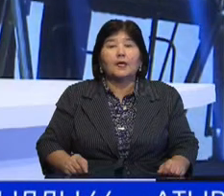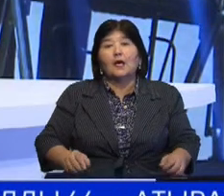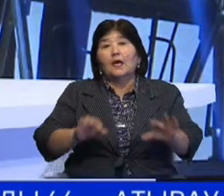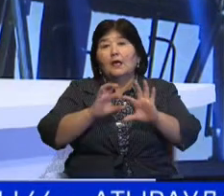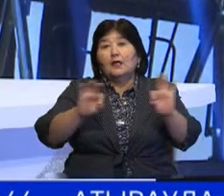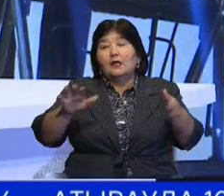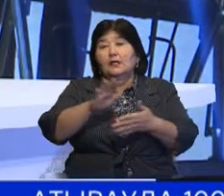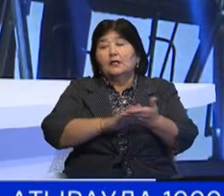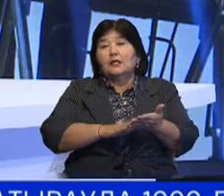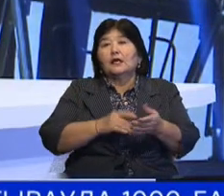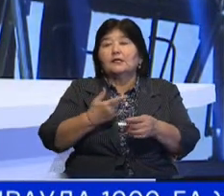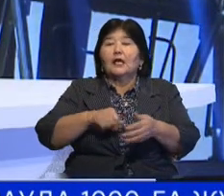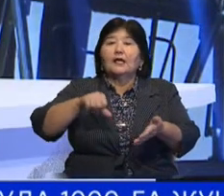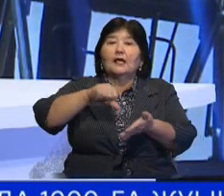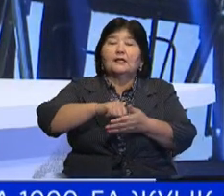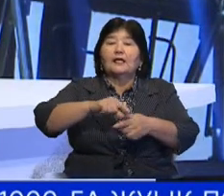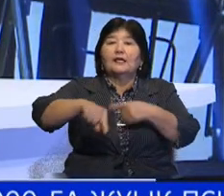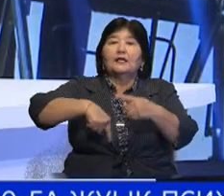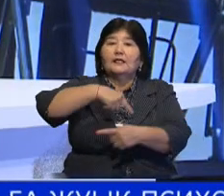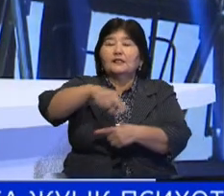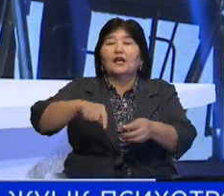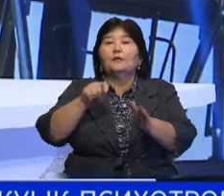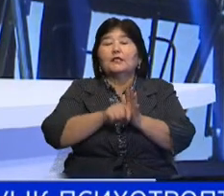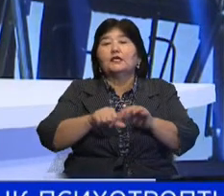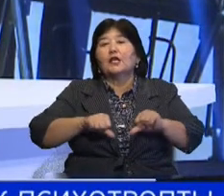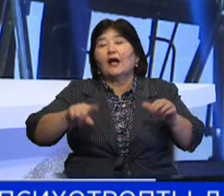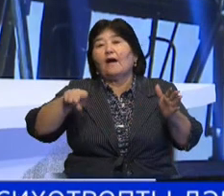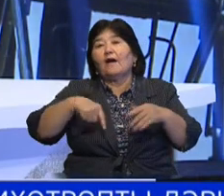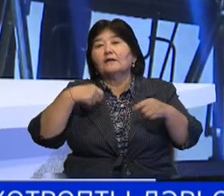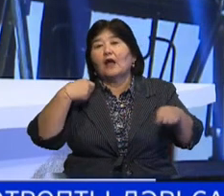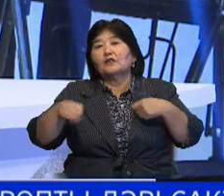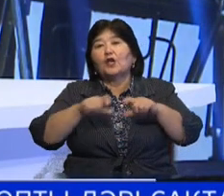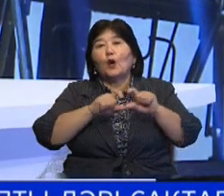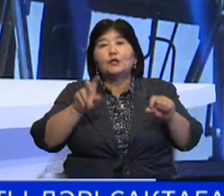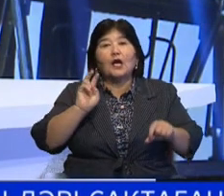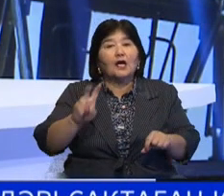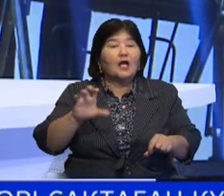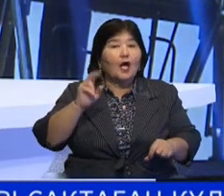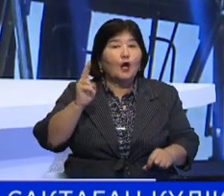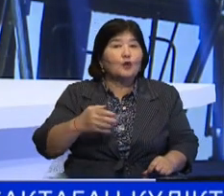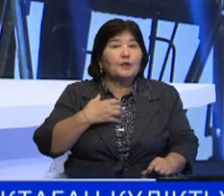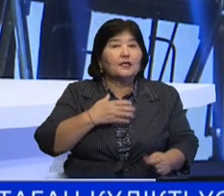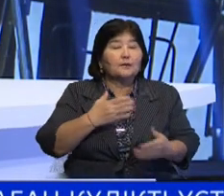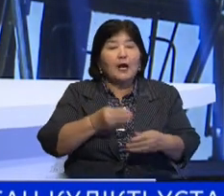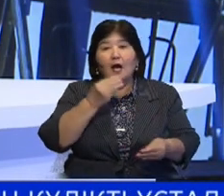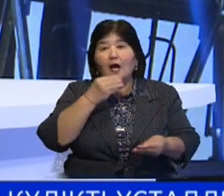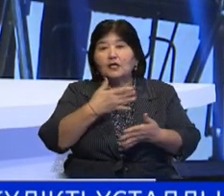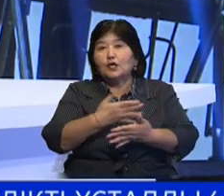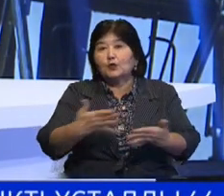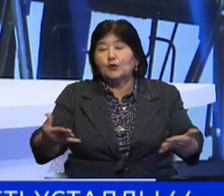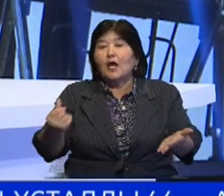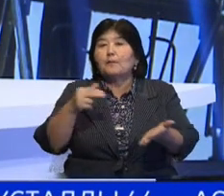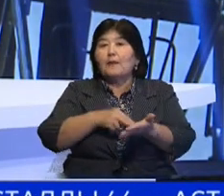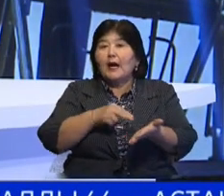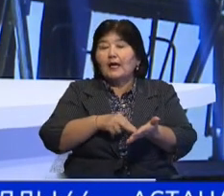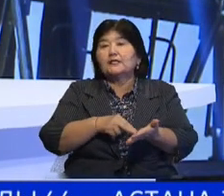Шығарылым жалғастырамыз. Делдалдық схемаларды тексеру жөніндегі комиссия қаладағы сауда орындарын аралап, әлеуметтік маңызы бар азық-түлік тауарлар